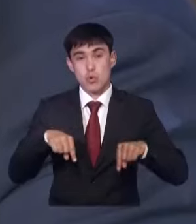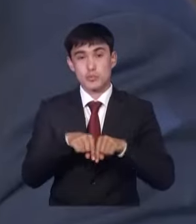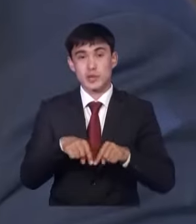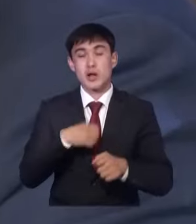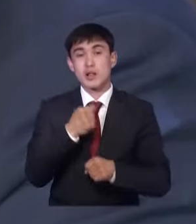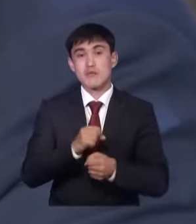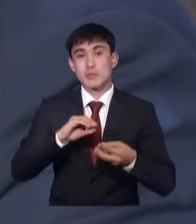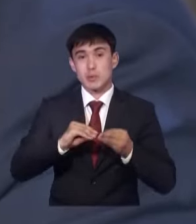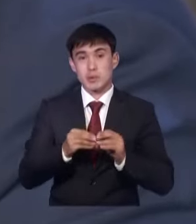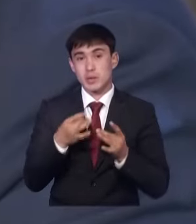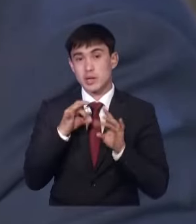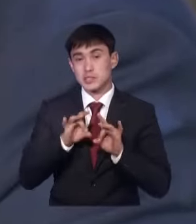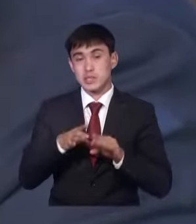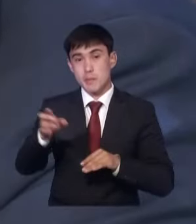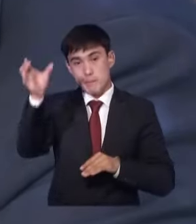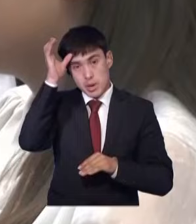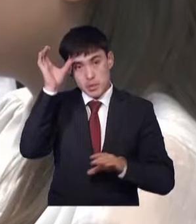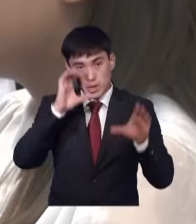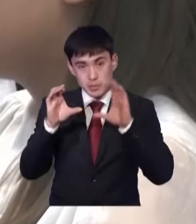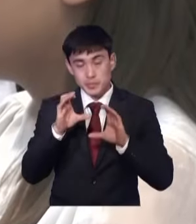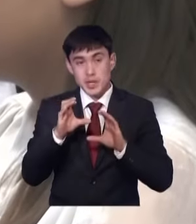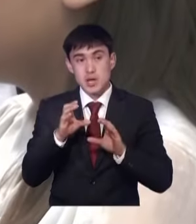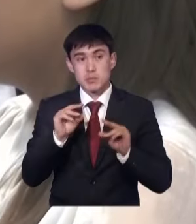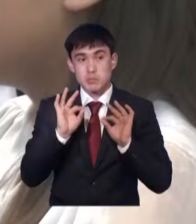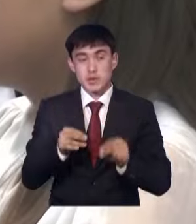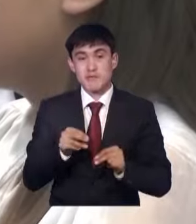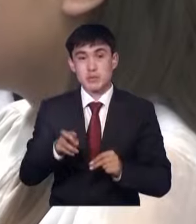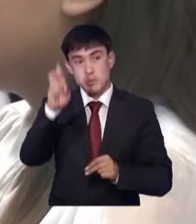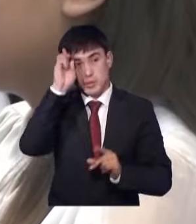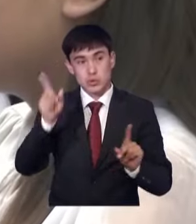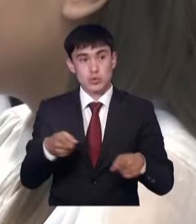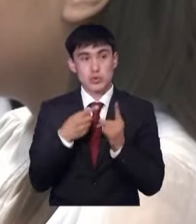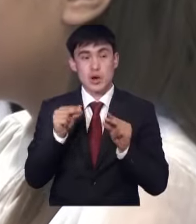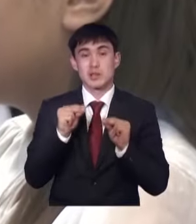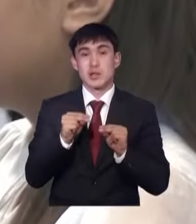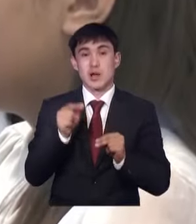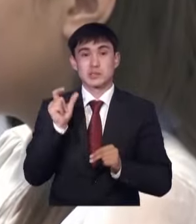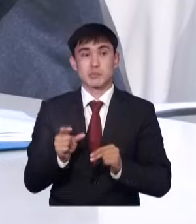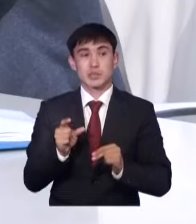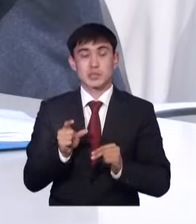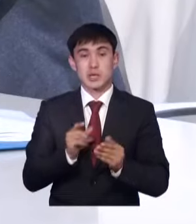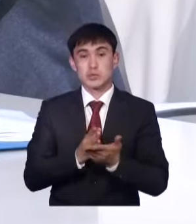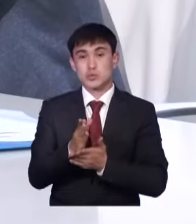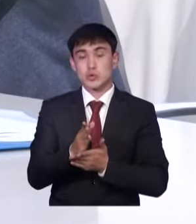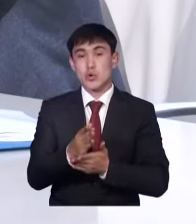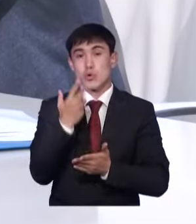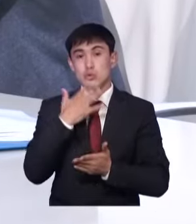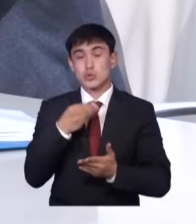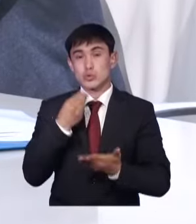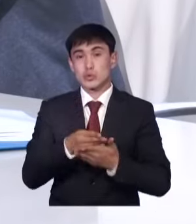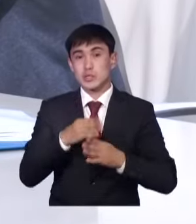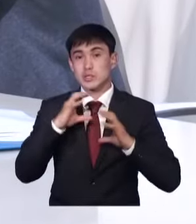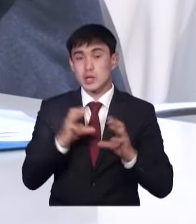өзекті мәселеге тоқталды. Білім мен ғылым, әділетті демократиялық мемлекет құру, адал азамат қағидасын ұстану, ұлттық құндылықтарды дәріптеу